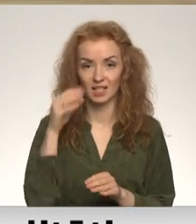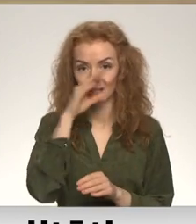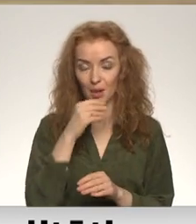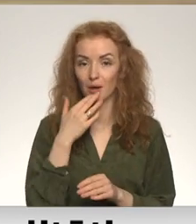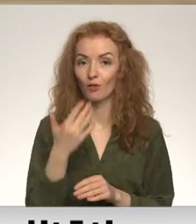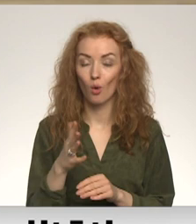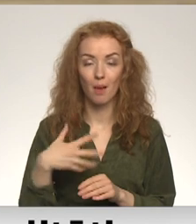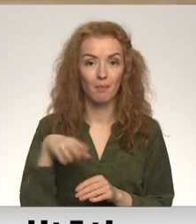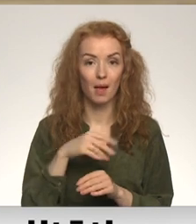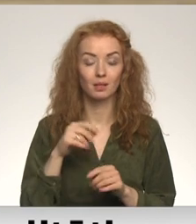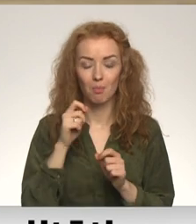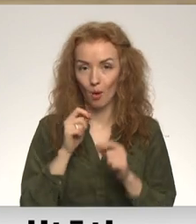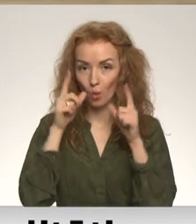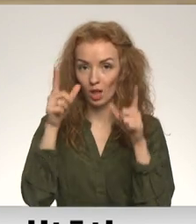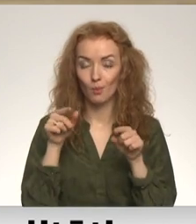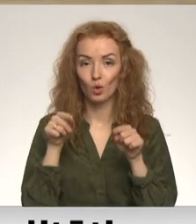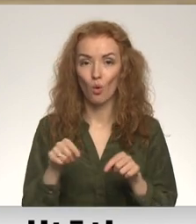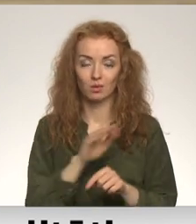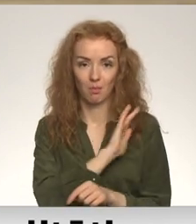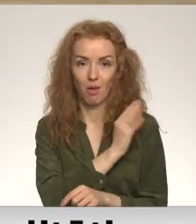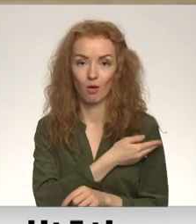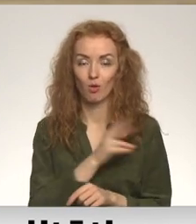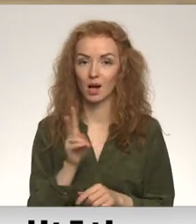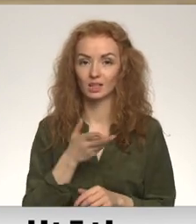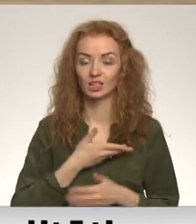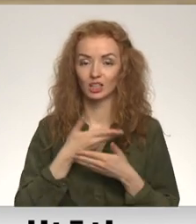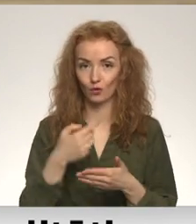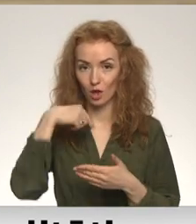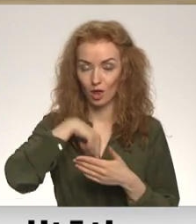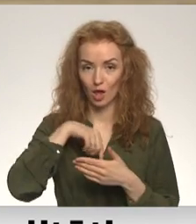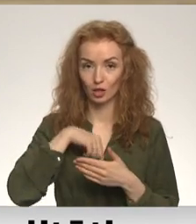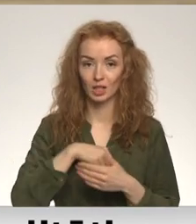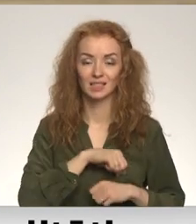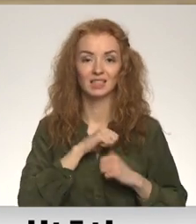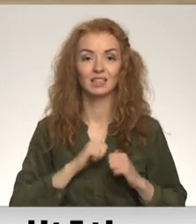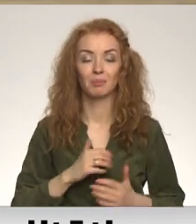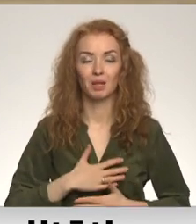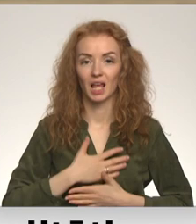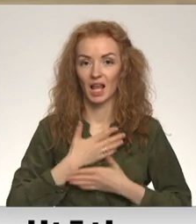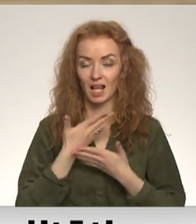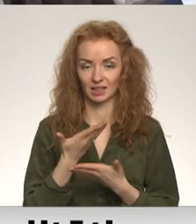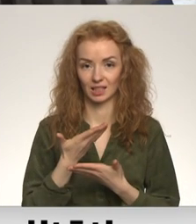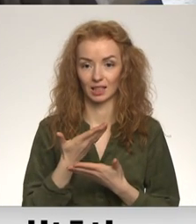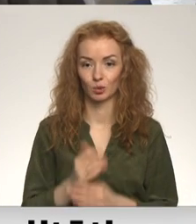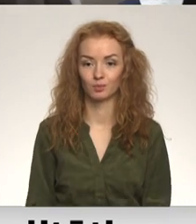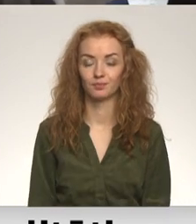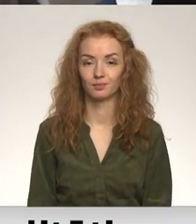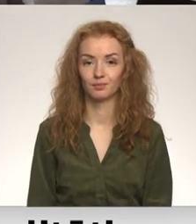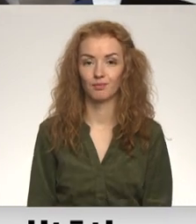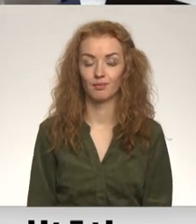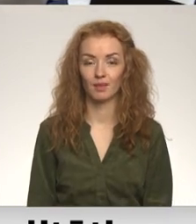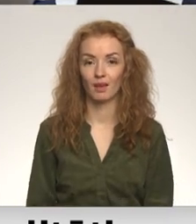lai mēs pamodinām tieši to spēku, kas dzīvo mūsos, nu to sirds mīlestību, kas dzīvo dziesmā. Kora